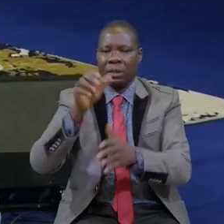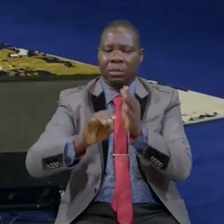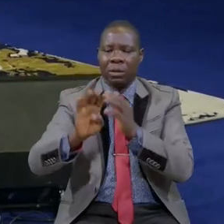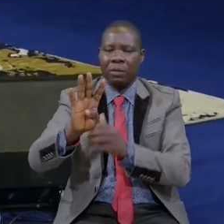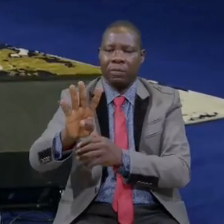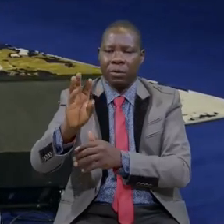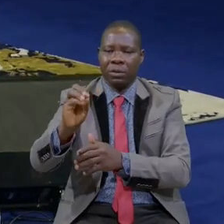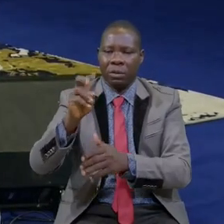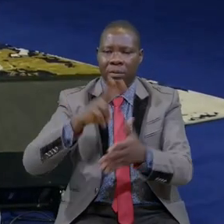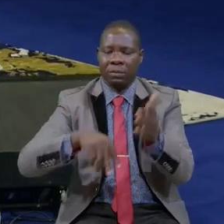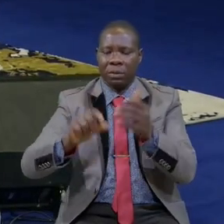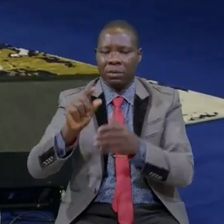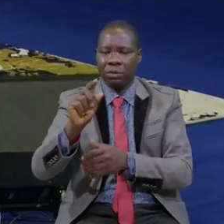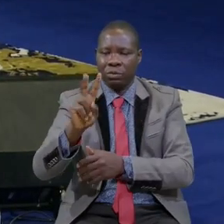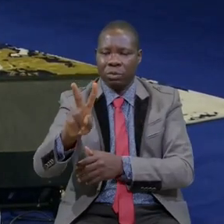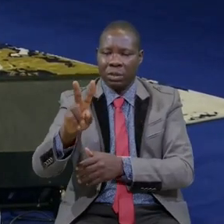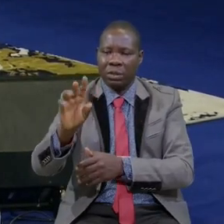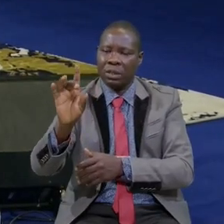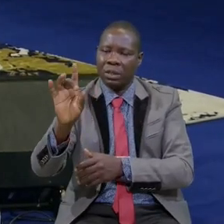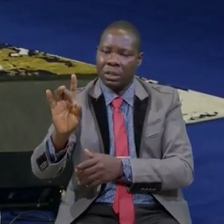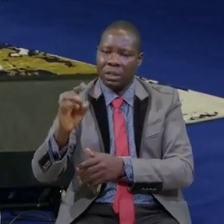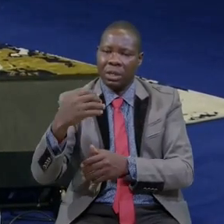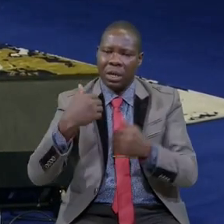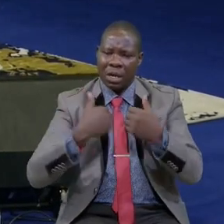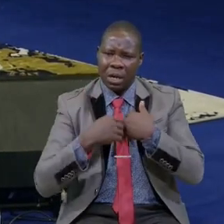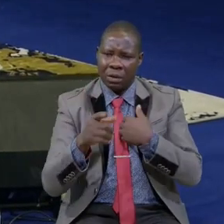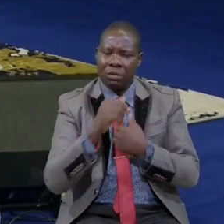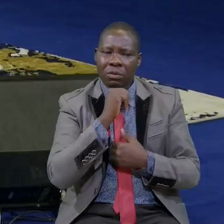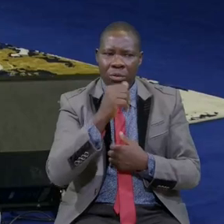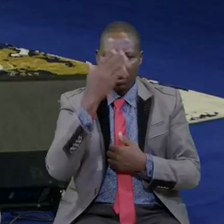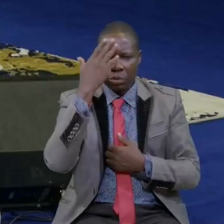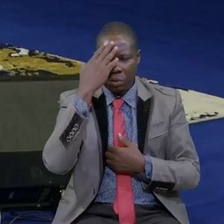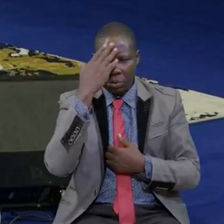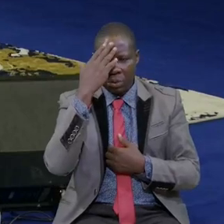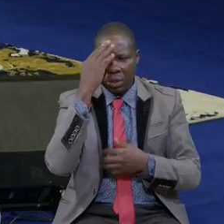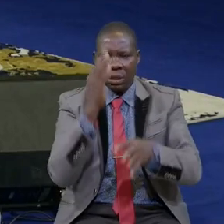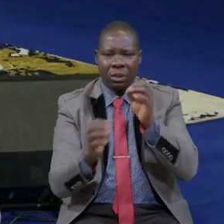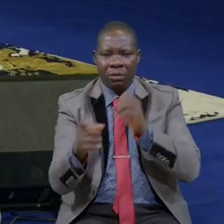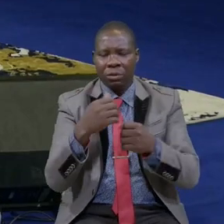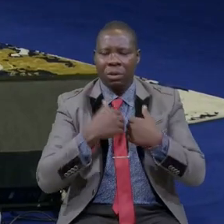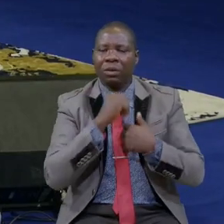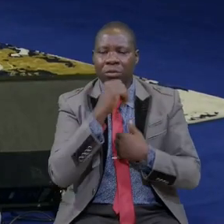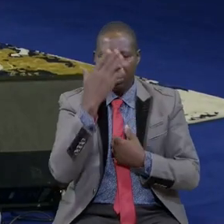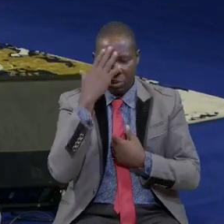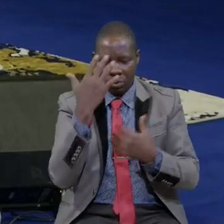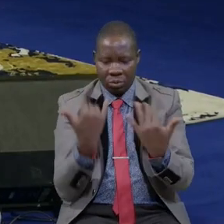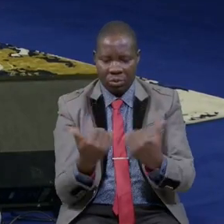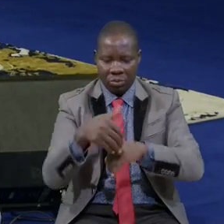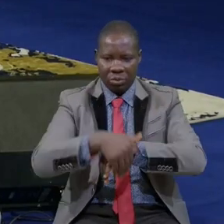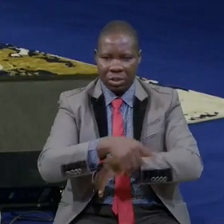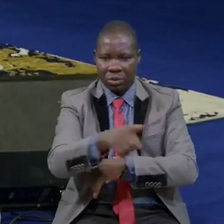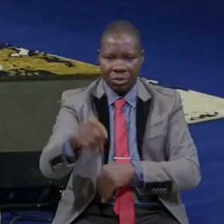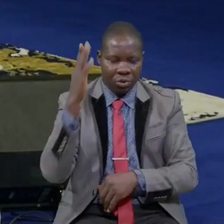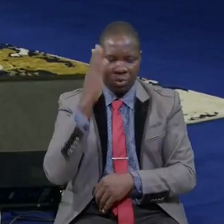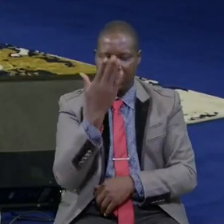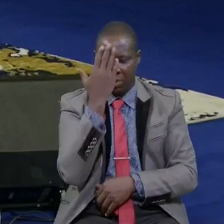40, verset 28. 40, 28. Ne le sais-tu pas? Si tu ne le sais pas ce soir, tu le